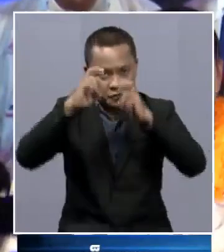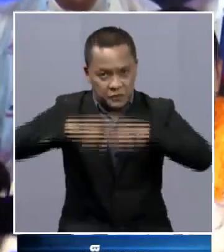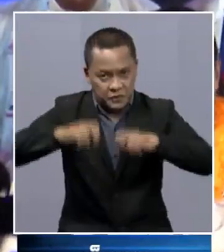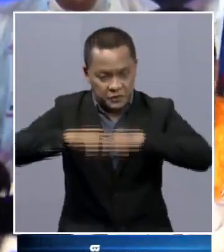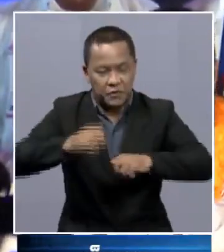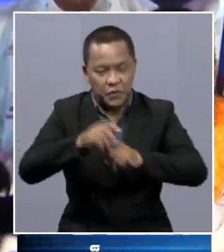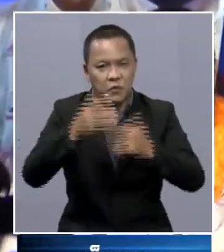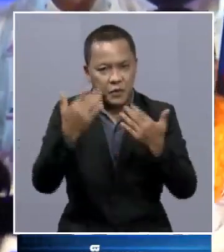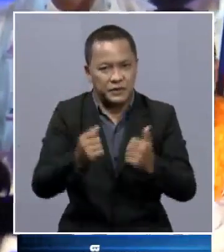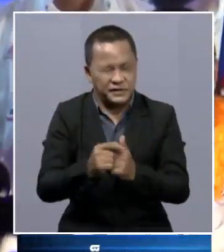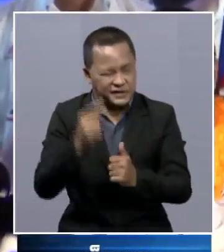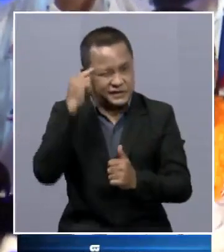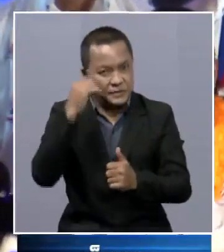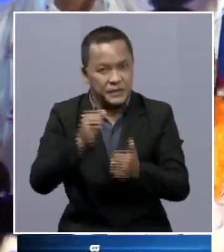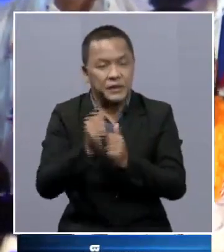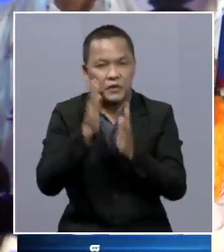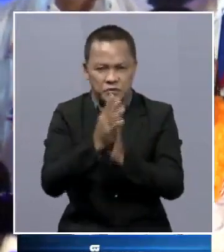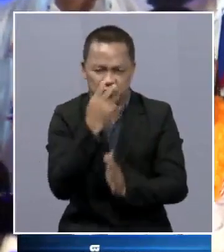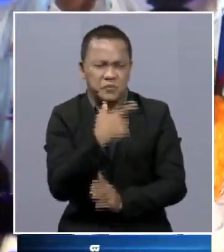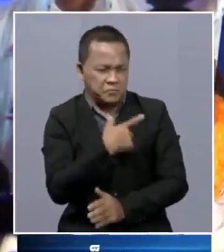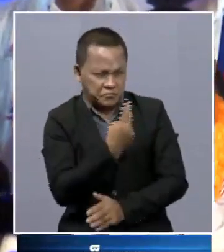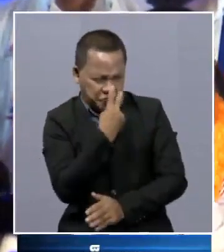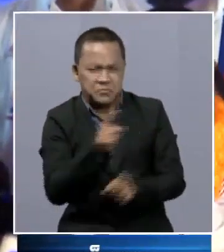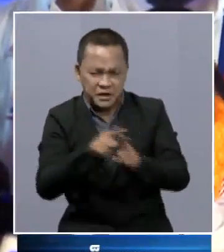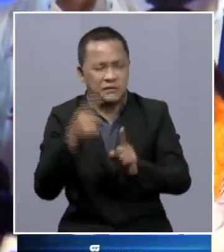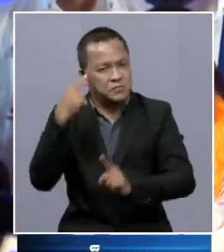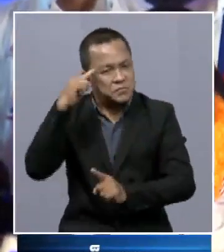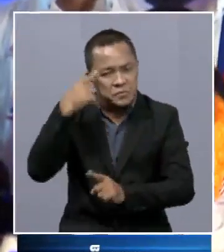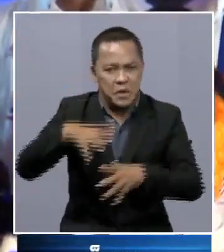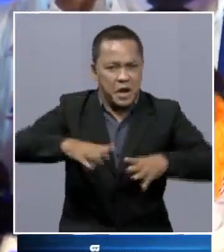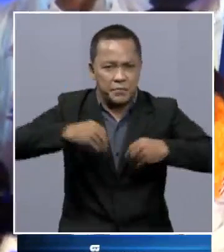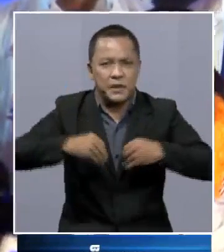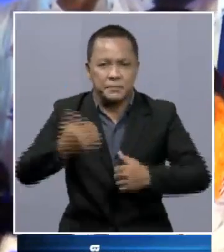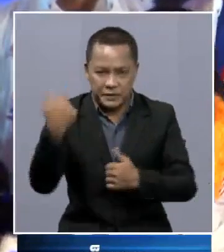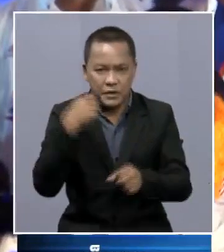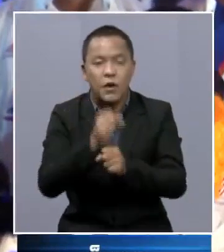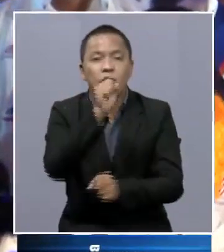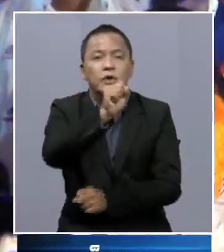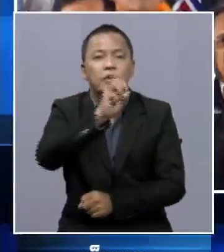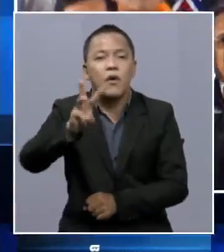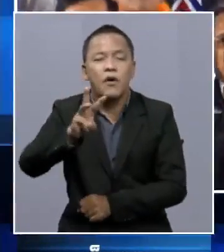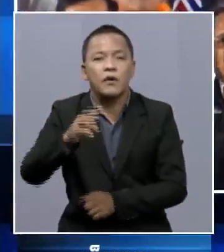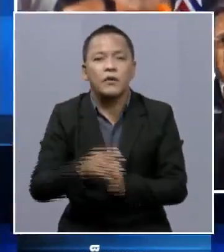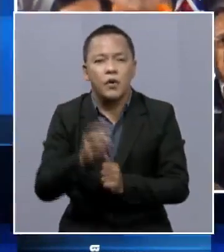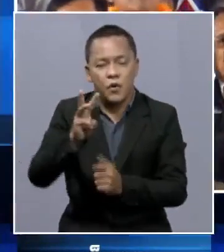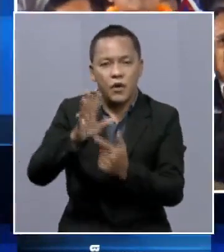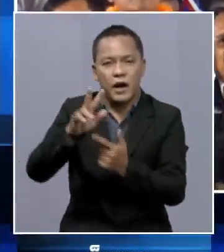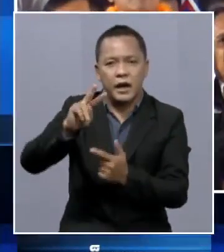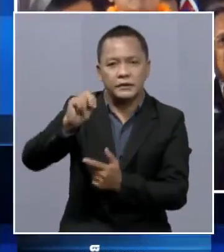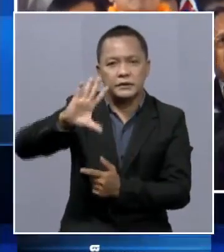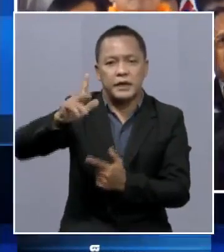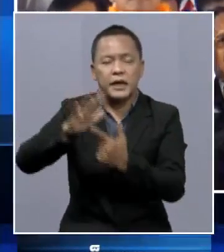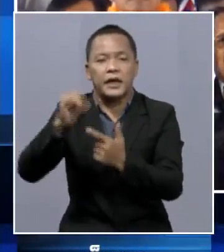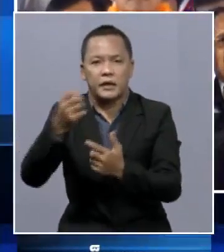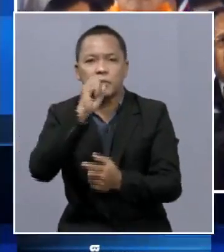าหของอาจารธนาพอรอบนี้คงมีทั้งคนเห็นด้วย แลคนทไม่เหนด้วยเพรว่าเหือนราสุสอวอ คุณวันชายก็ออกมา